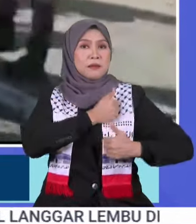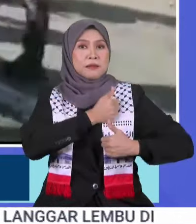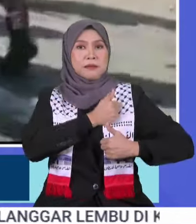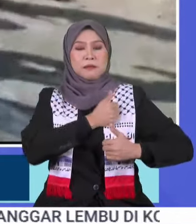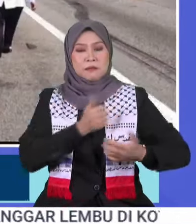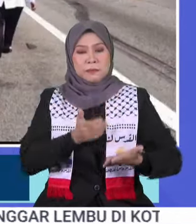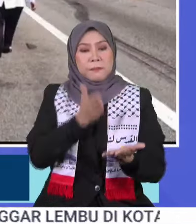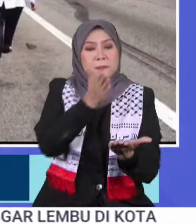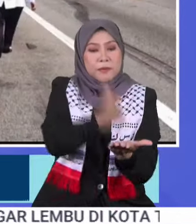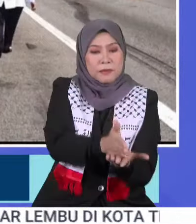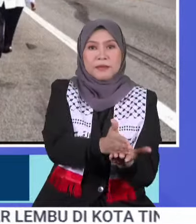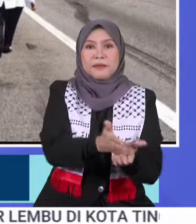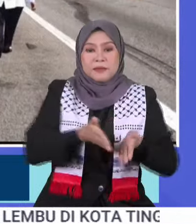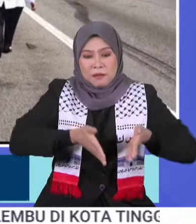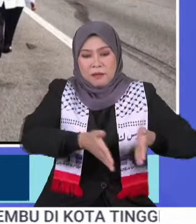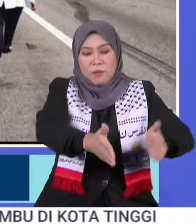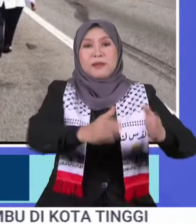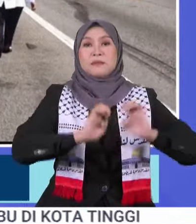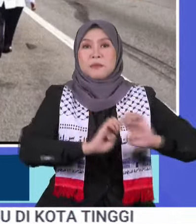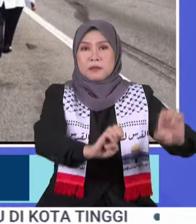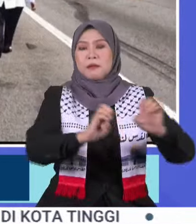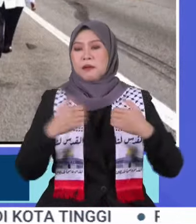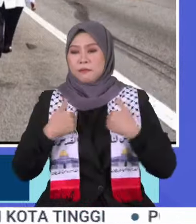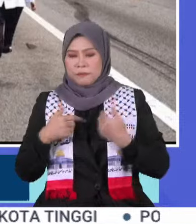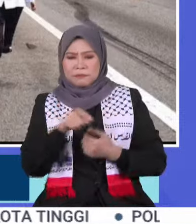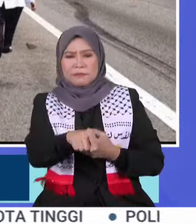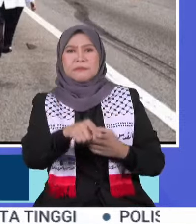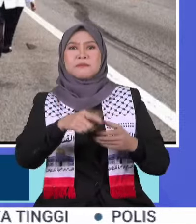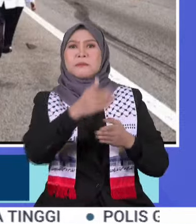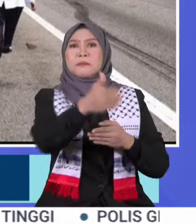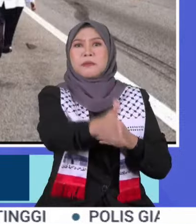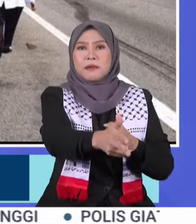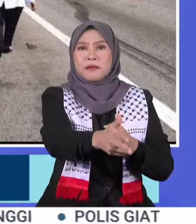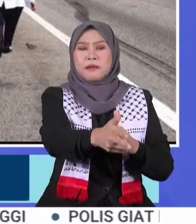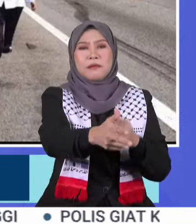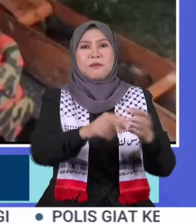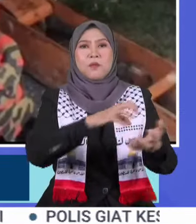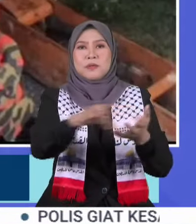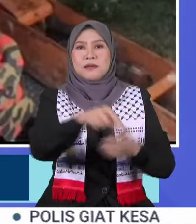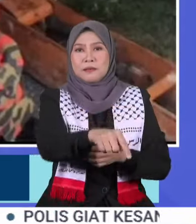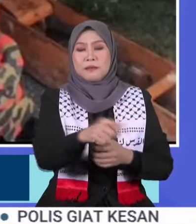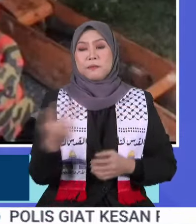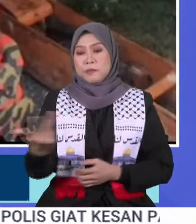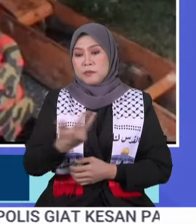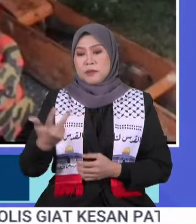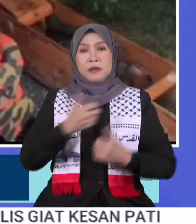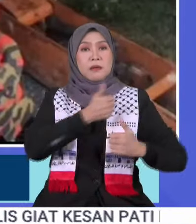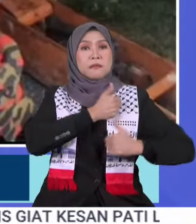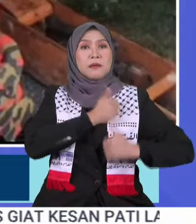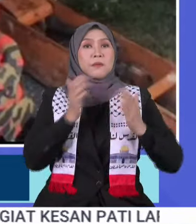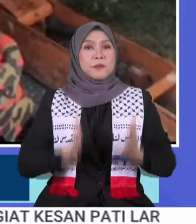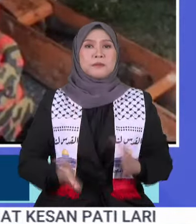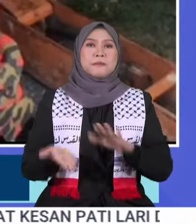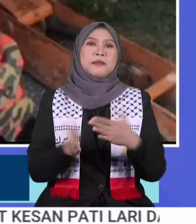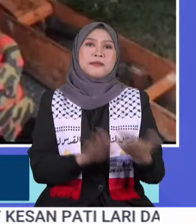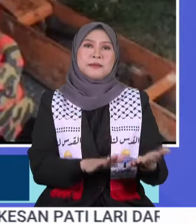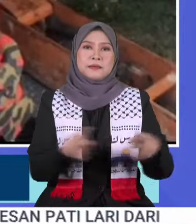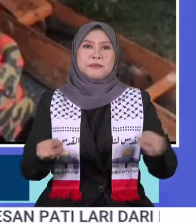ketiga-tiga trak tentera berkenaan berhenti di laluan kecemasan kerana salah satu trak mengalami kerosakan. Ketiga-tiga anggota tentera terbabit meninggal dunia di